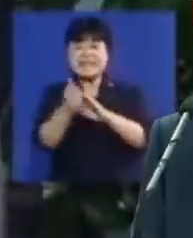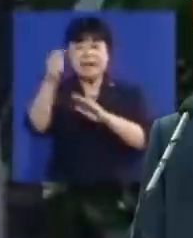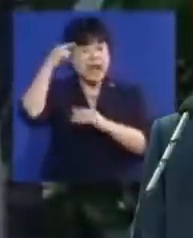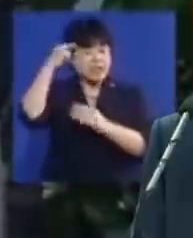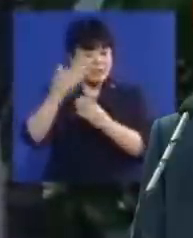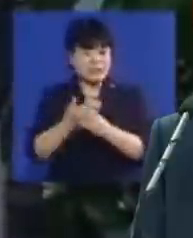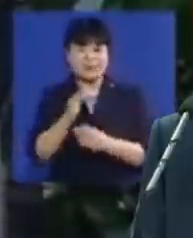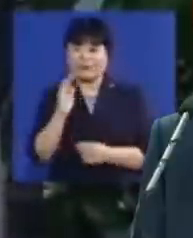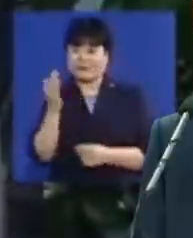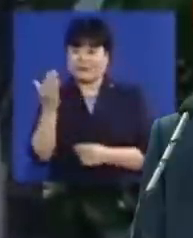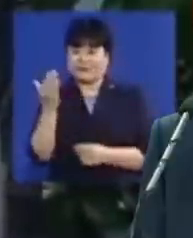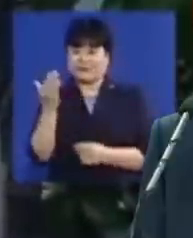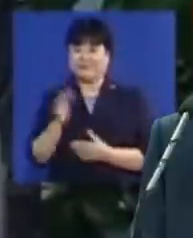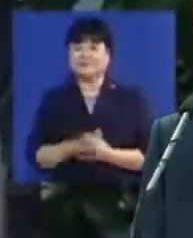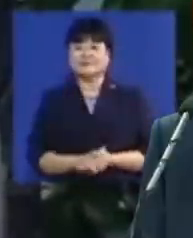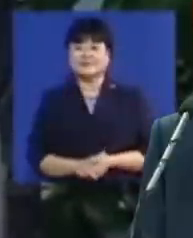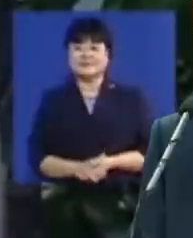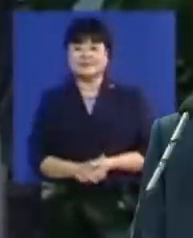됐습니다. 그래서